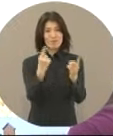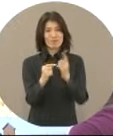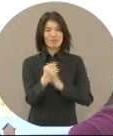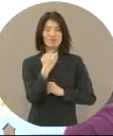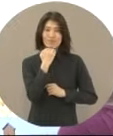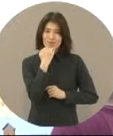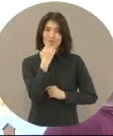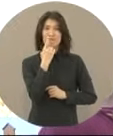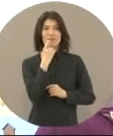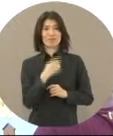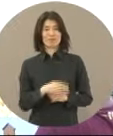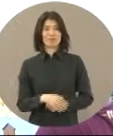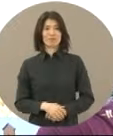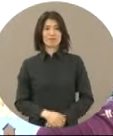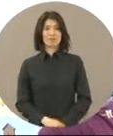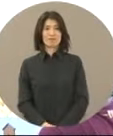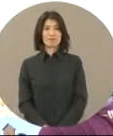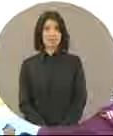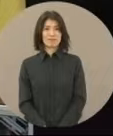心からお待ちしております。